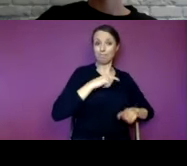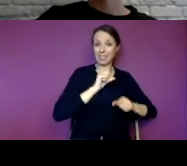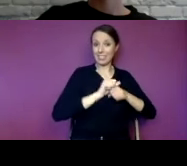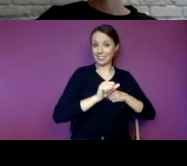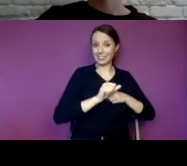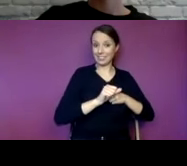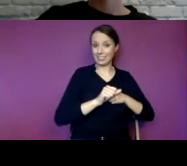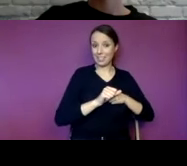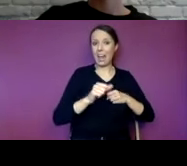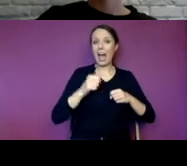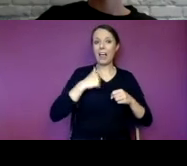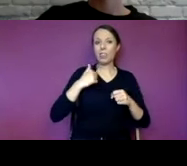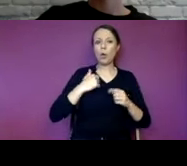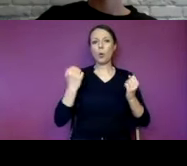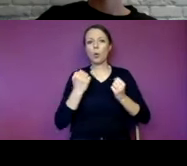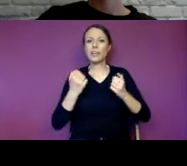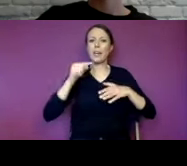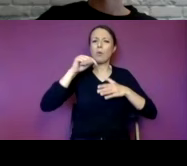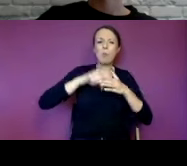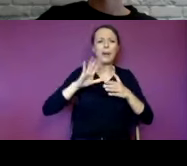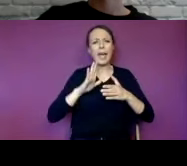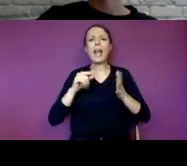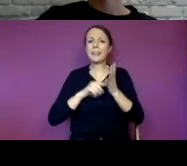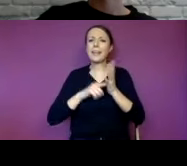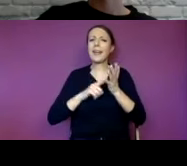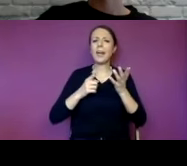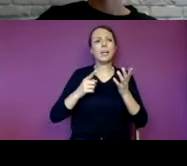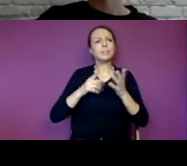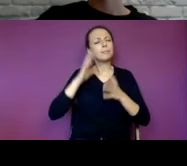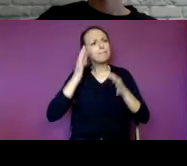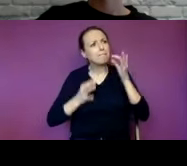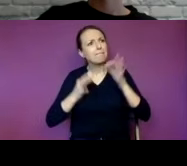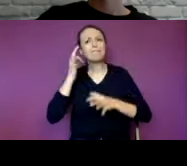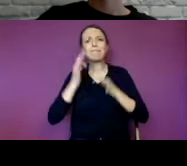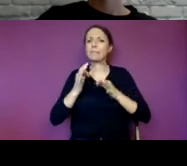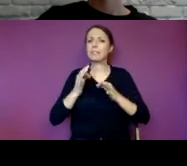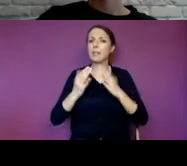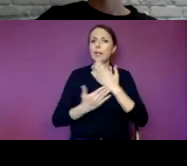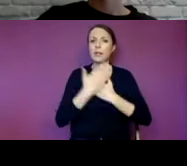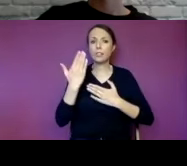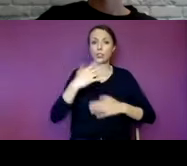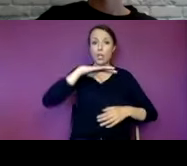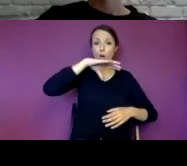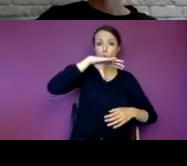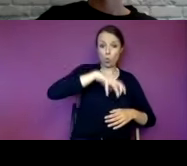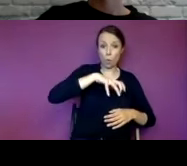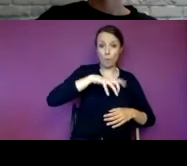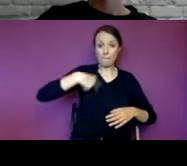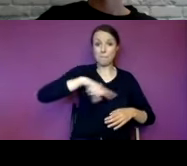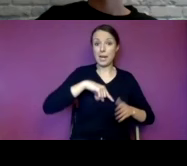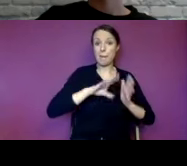może nie głęboka, może dosyć oczywista refleksja, że tym dwóm grupom nas mieszkających w miastach i